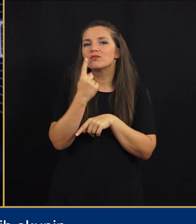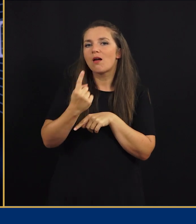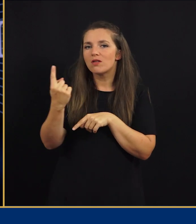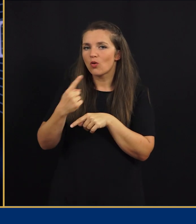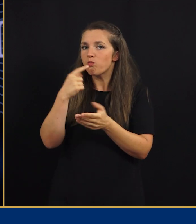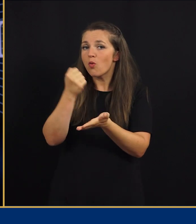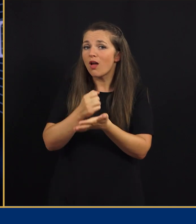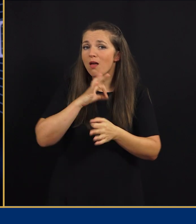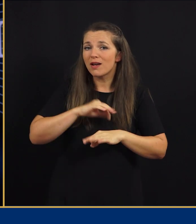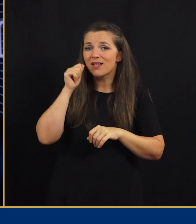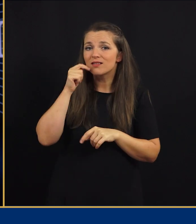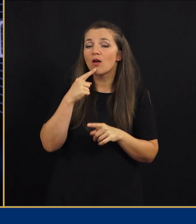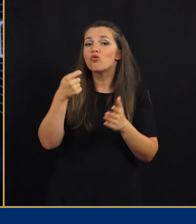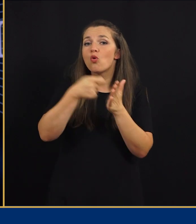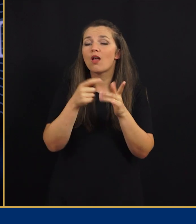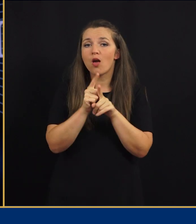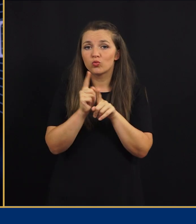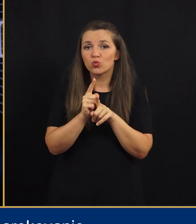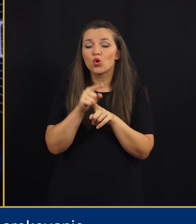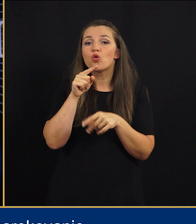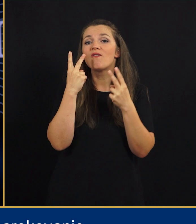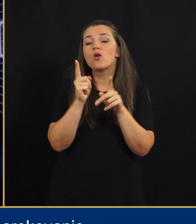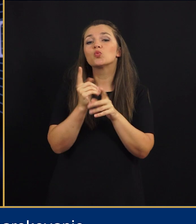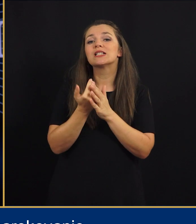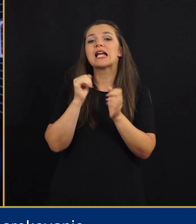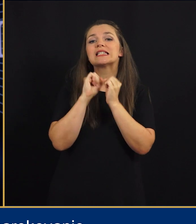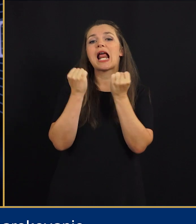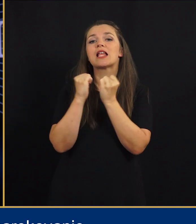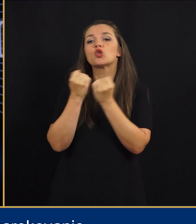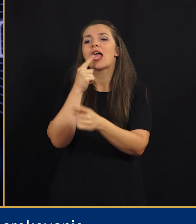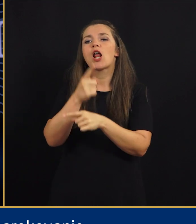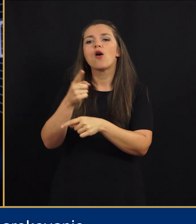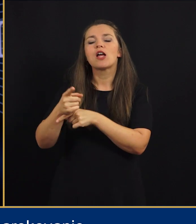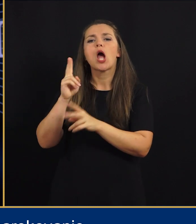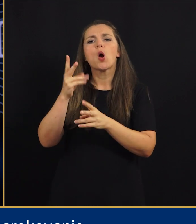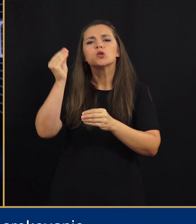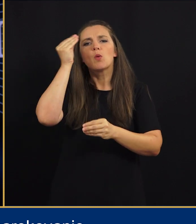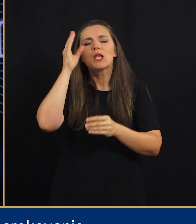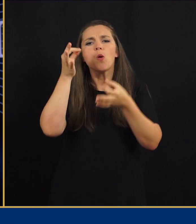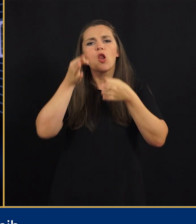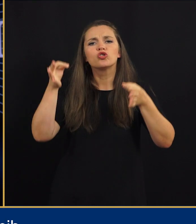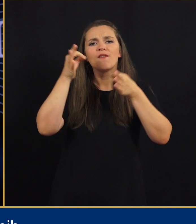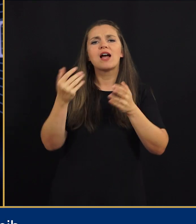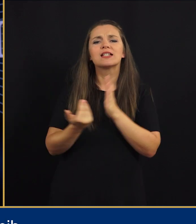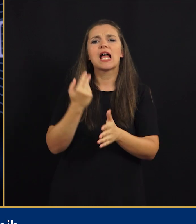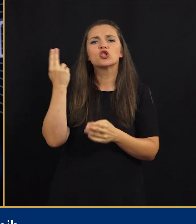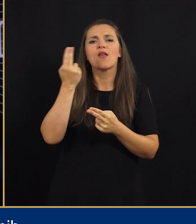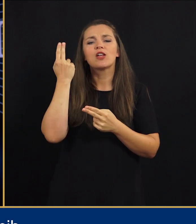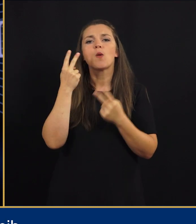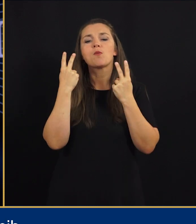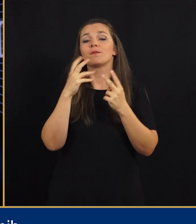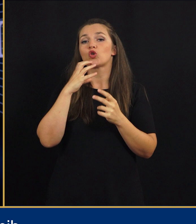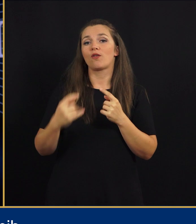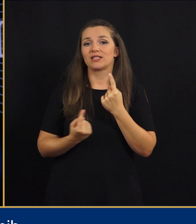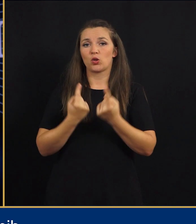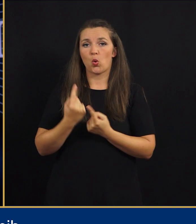je poudarila predsednica ter dodala. To velja tudi za strankarsko narekovanje spominjanja in obeleževanja za Slovenijo pomembnih